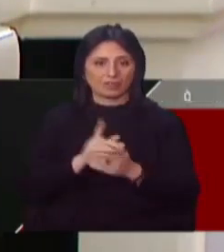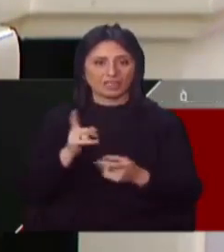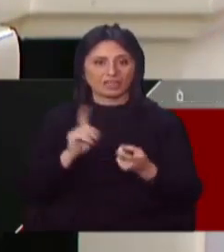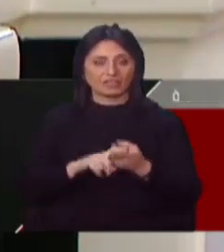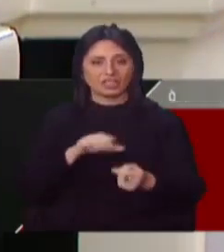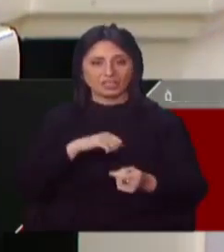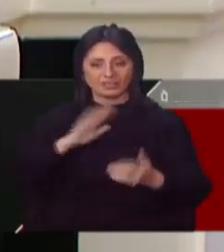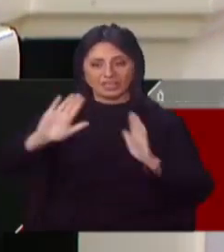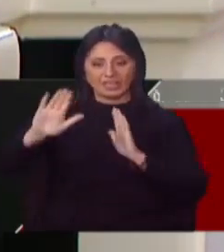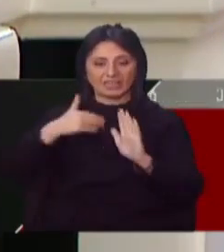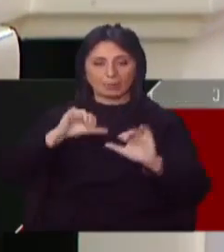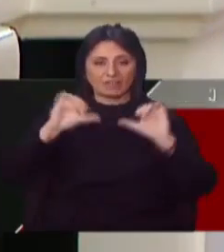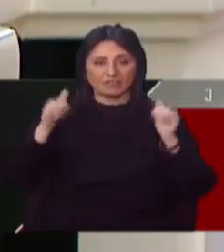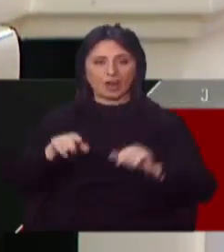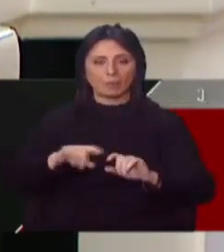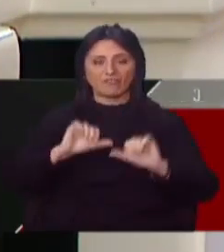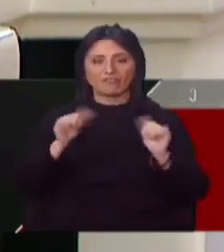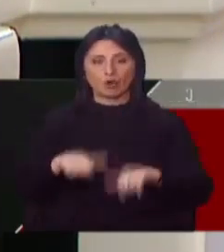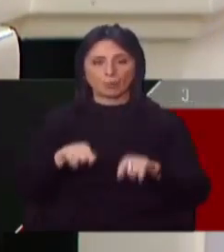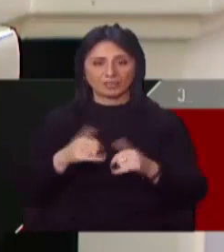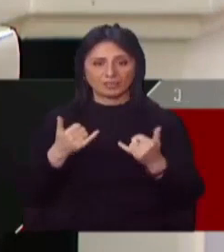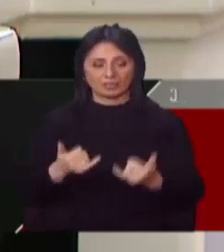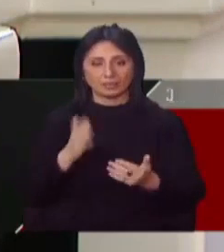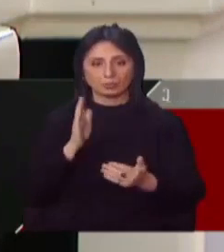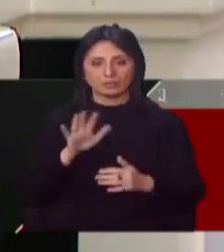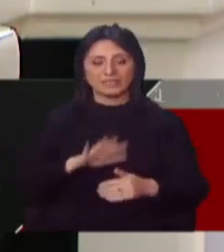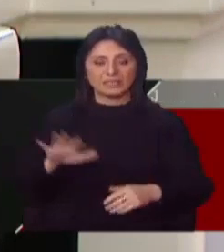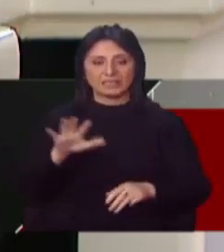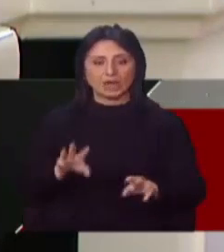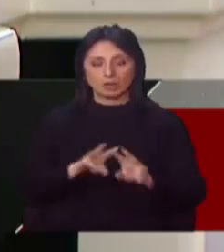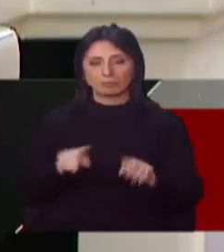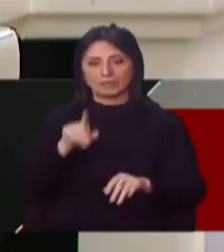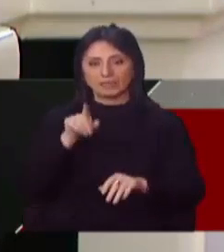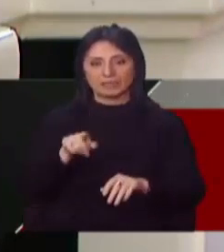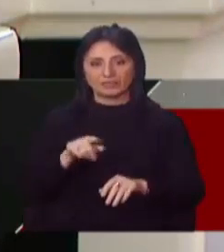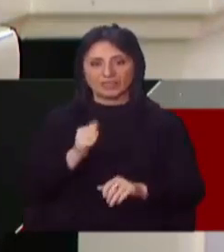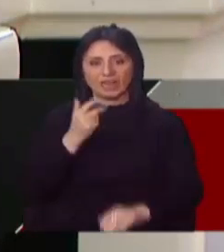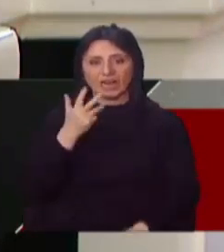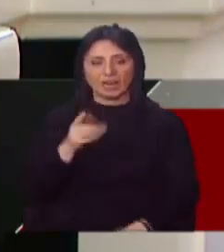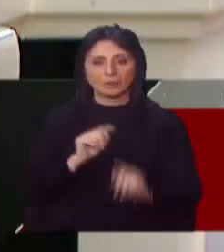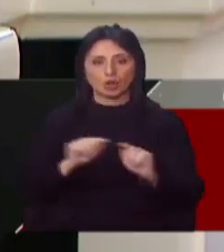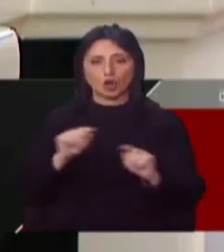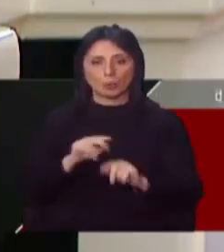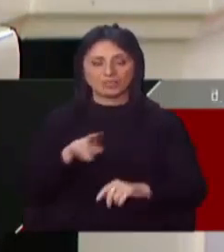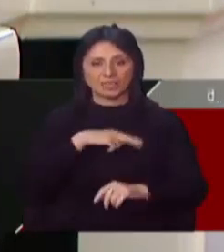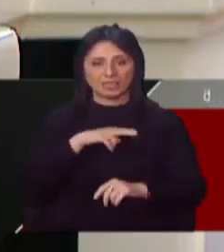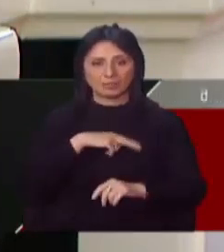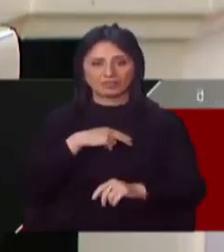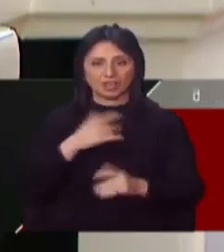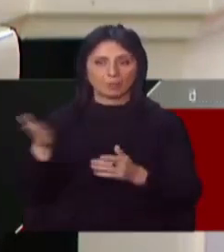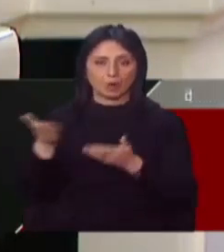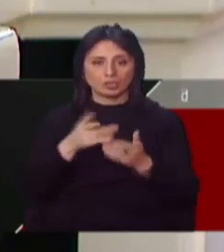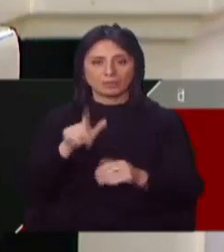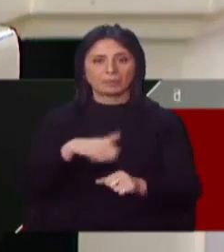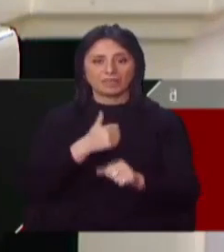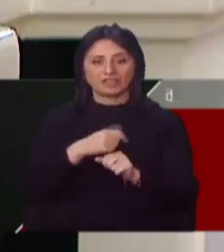hebă taut interpelații spormați, am pormaci. Sagareo, sakmeta ministri, randomi opoziționeri, deputat, moițuia,